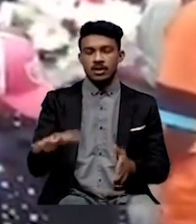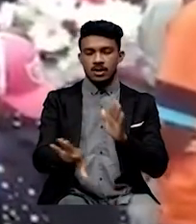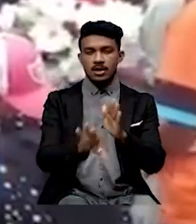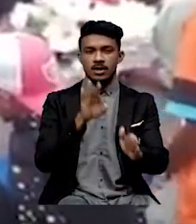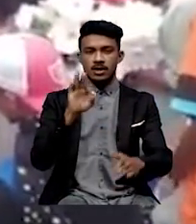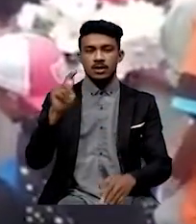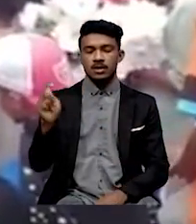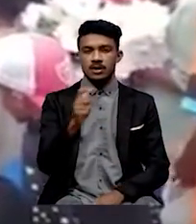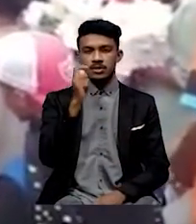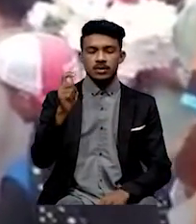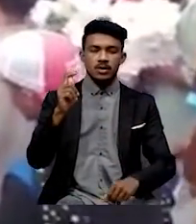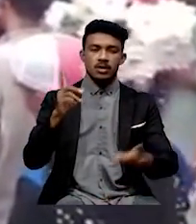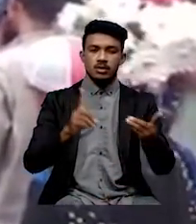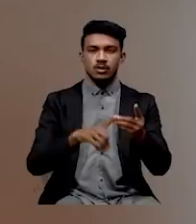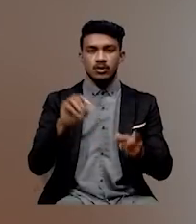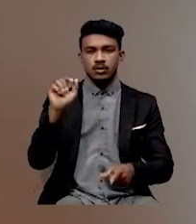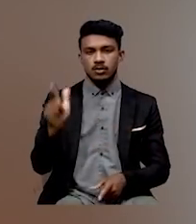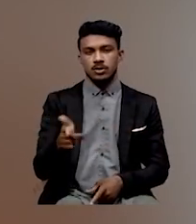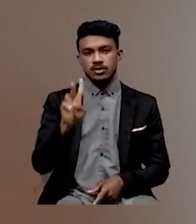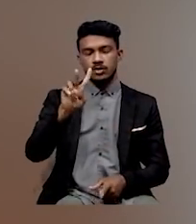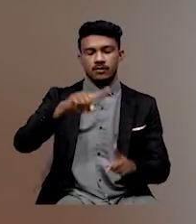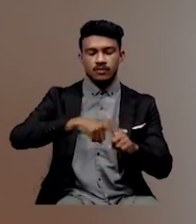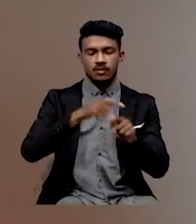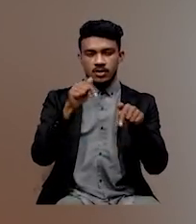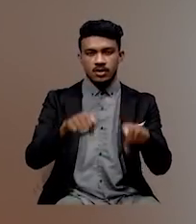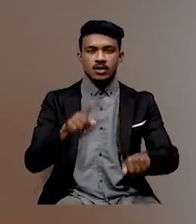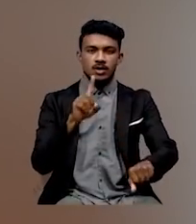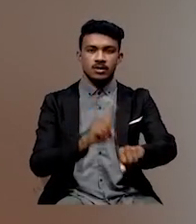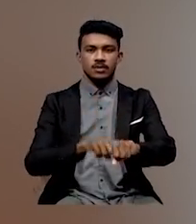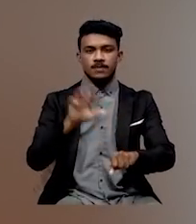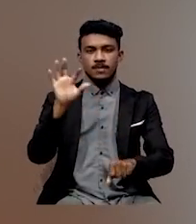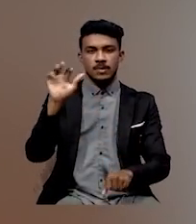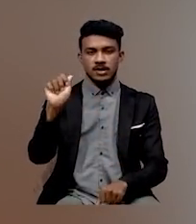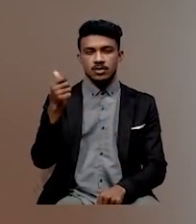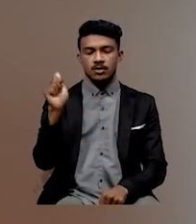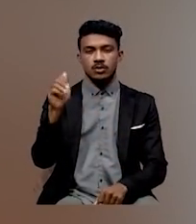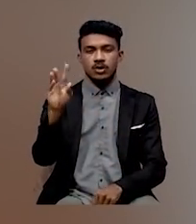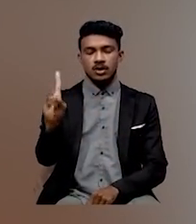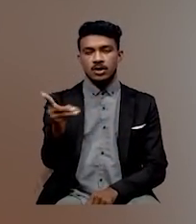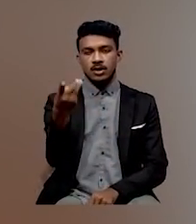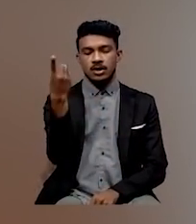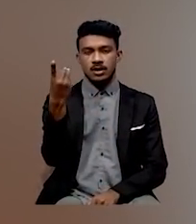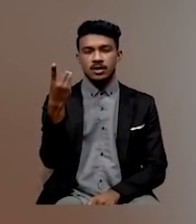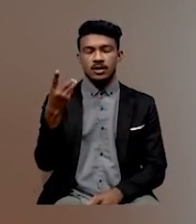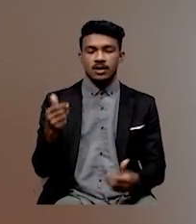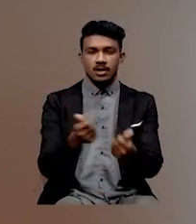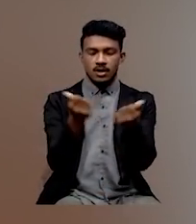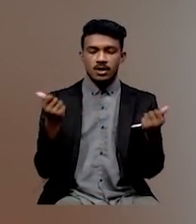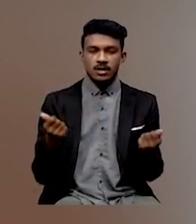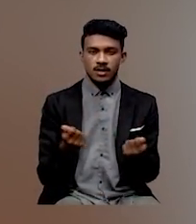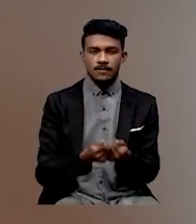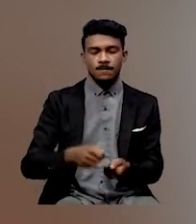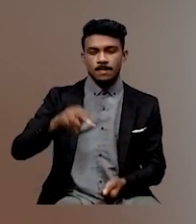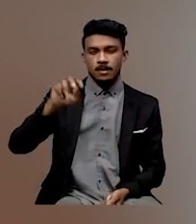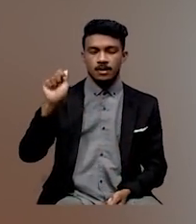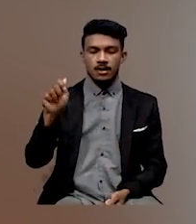feira loron rua nulu resin rua fulane. Mais ou menos tuku sanulu dader, ia area aldeia Anapal suku Molop nebedok